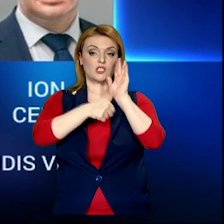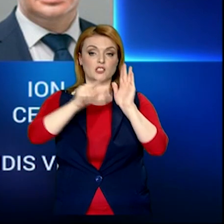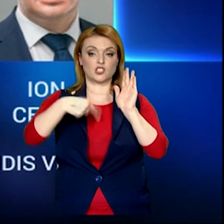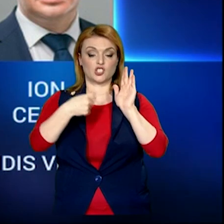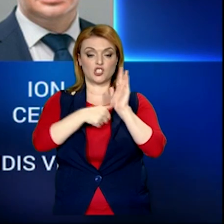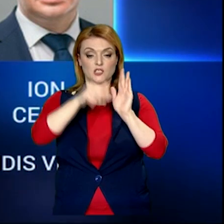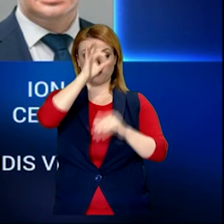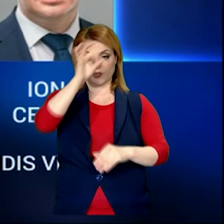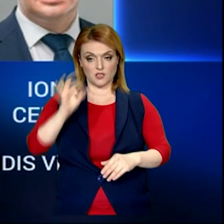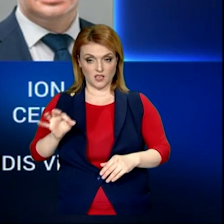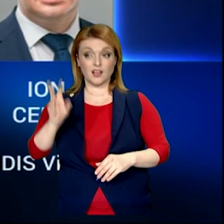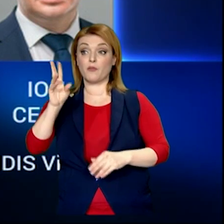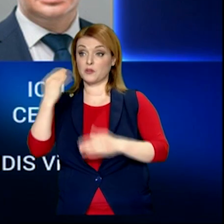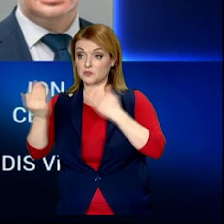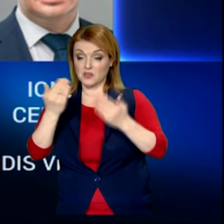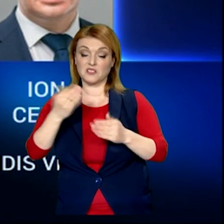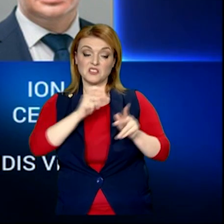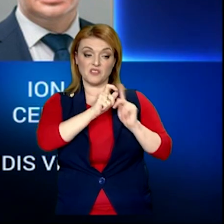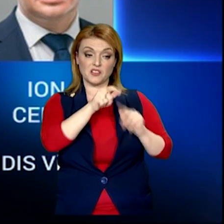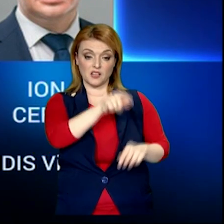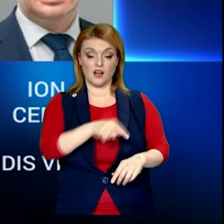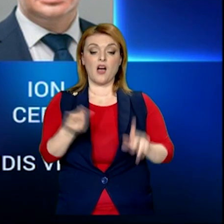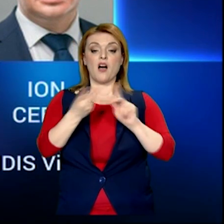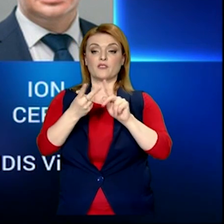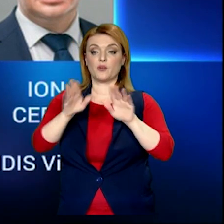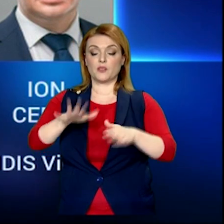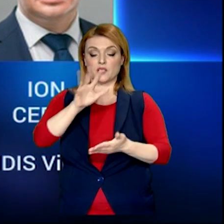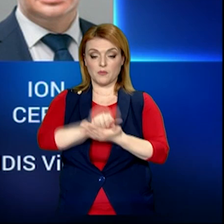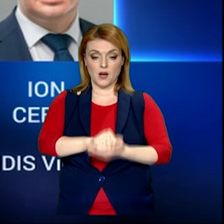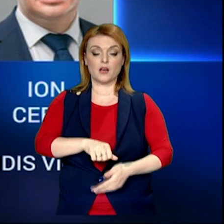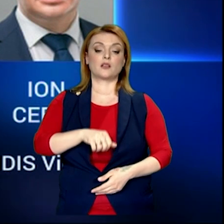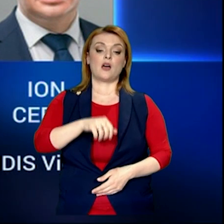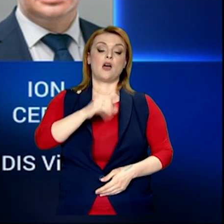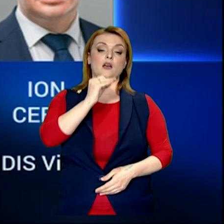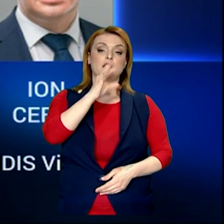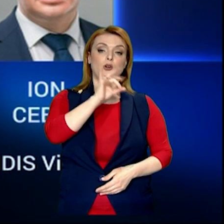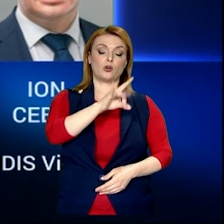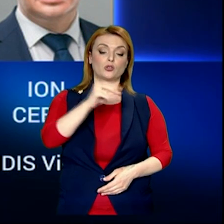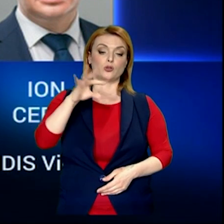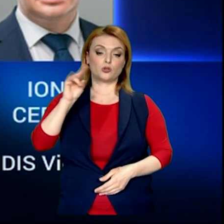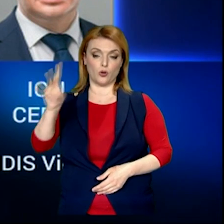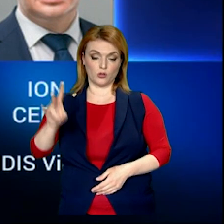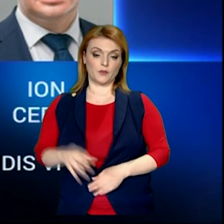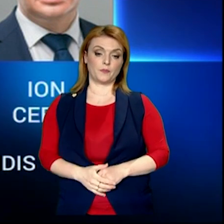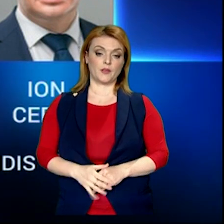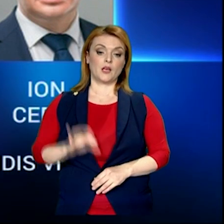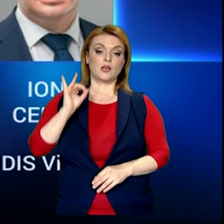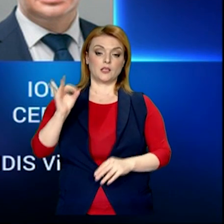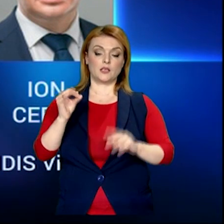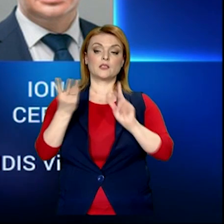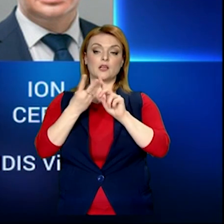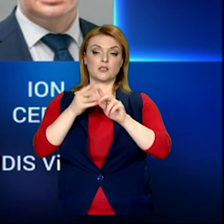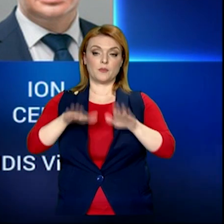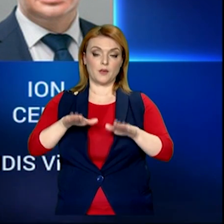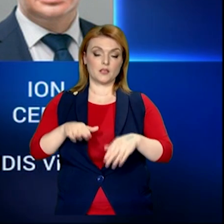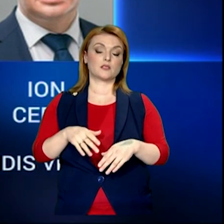din respondenți. Urmează președintele de onoare al PSRM Igor Dodon, pe care l-au menționat din prima 10,3%. Ilan Șor are